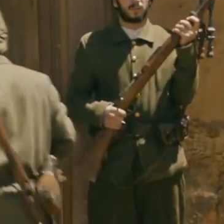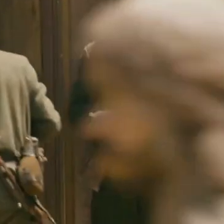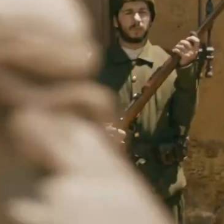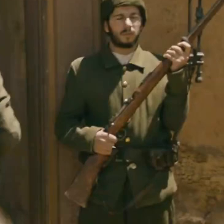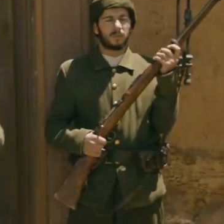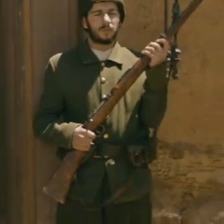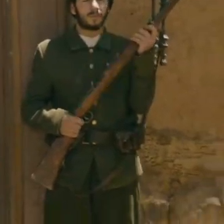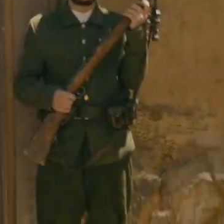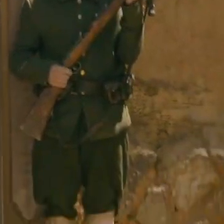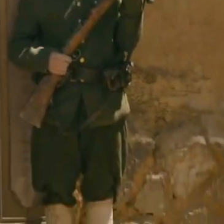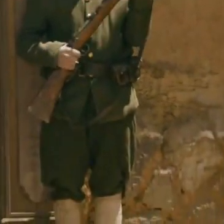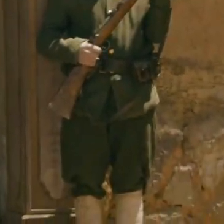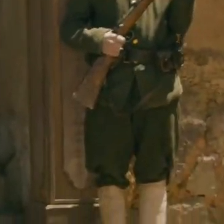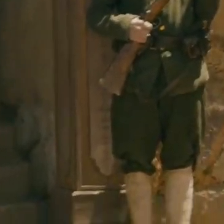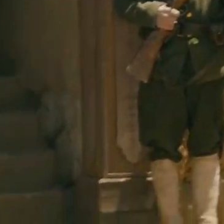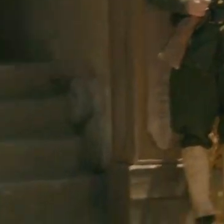çıktı.